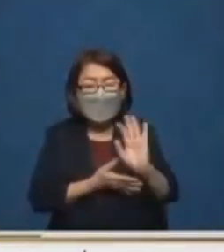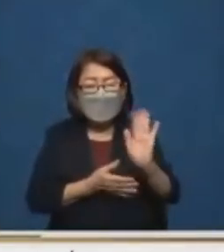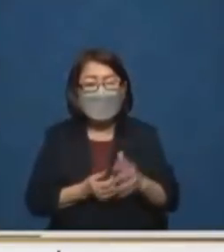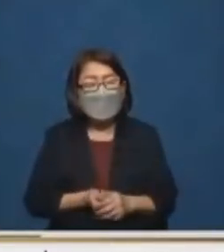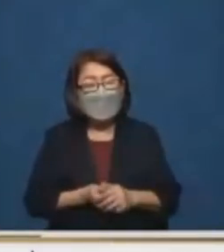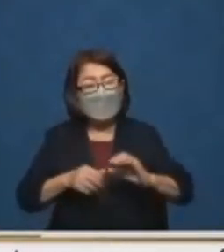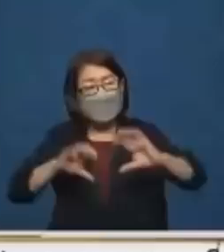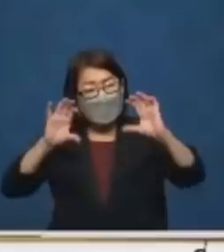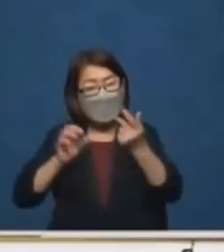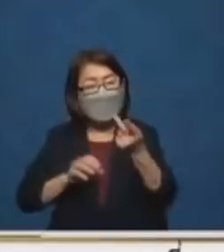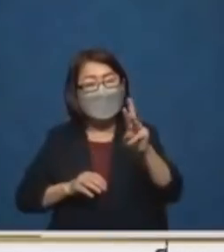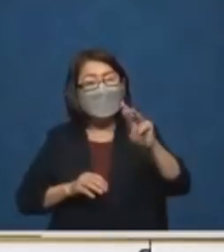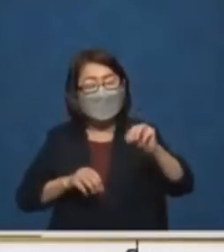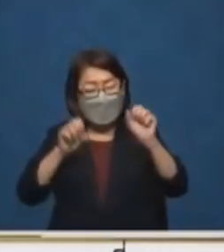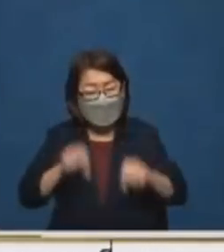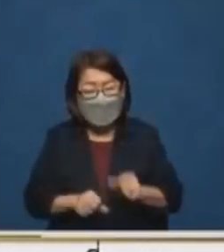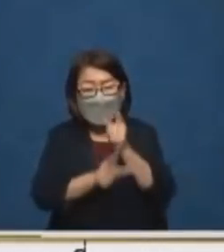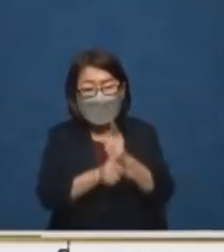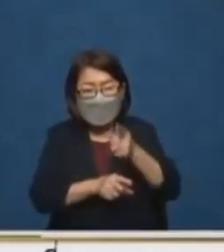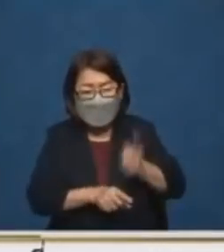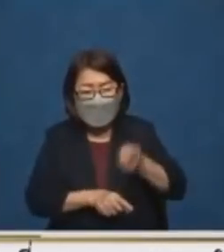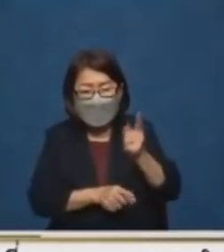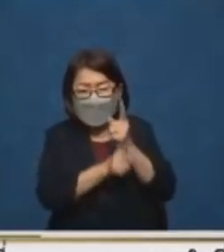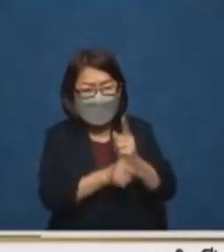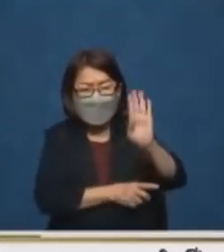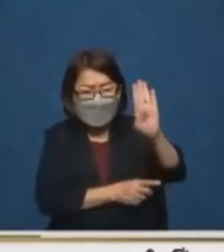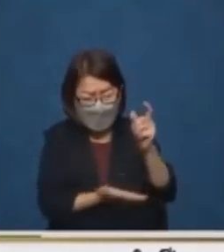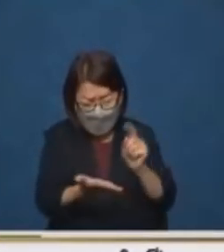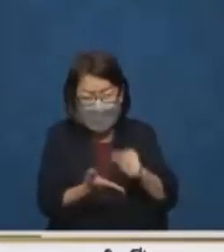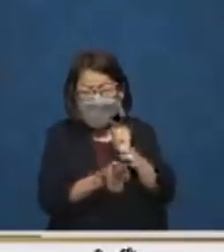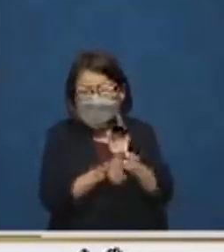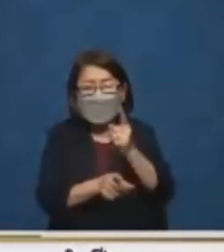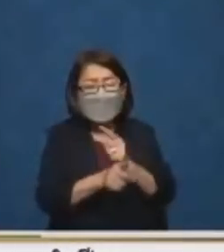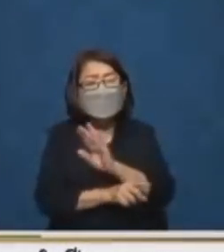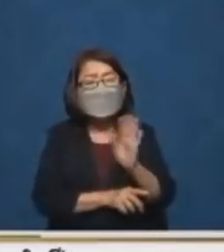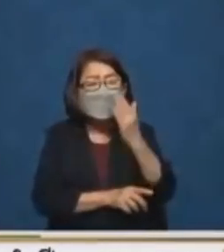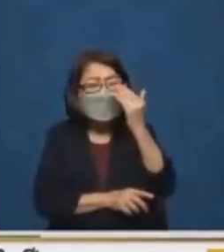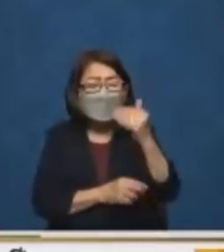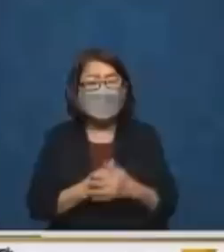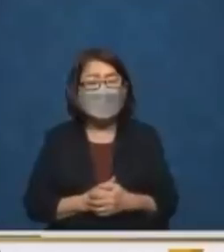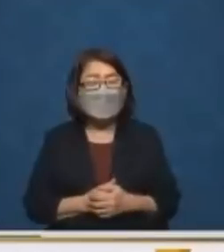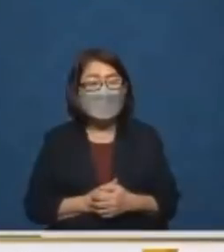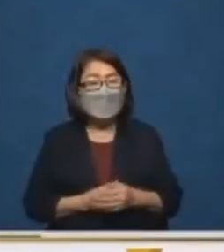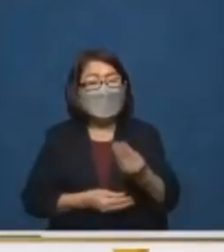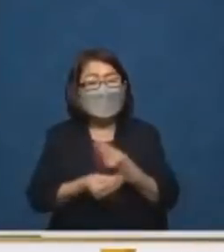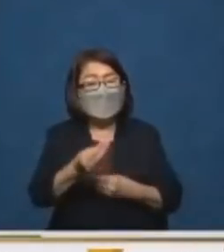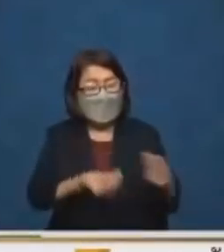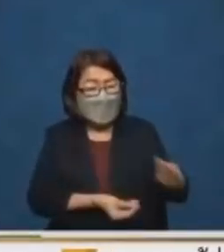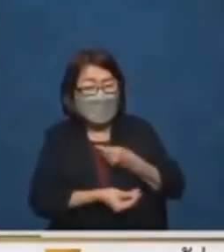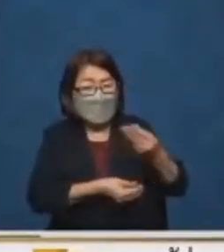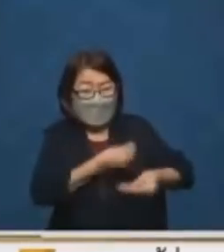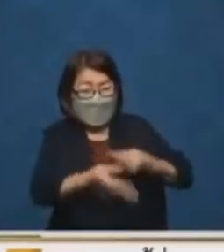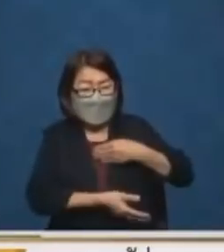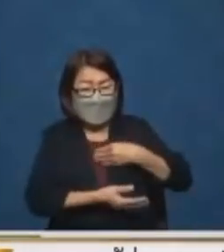ขอร์มมาอนมัติเงินก็ประมาณตามความเป็จริที่บริษัทเขาซื้อให้เขาขายให้เขาขายให้ 9 บาททำ